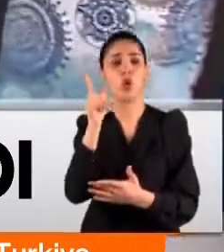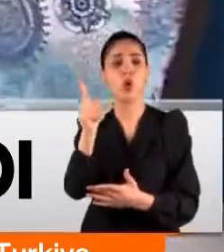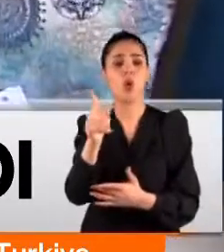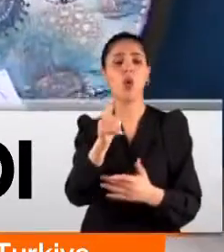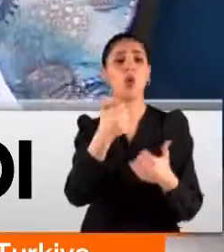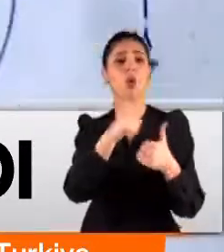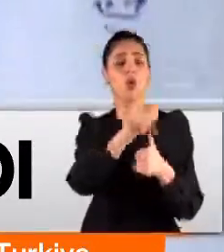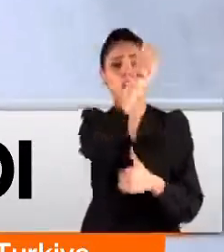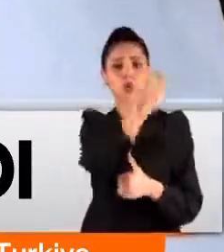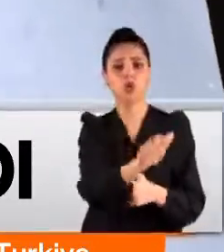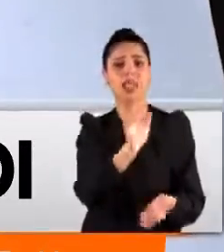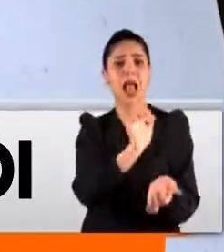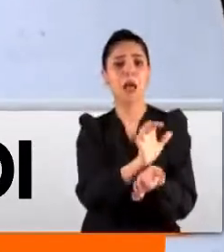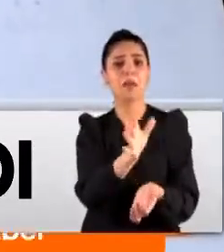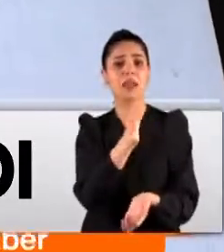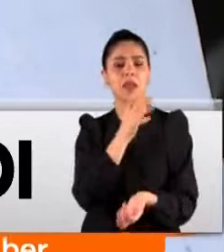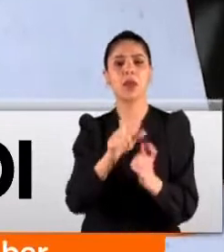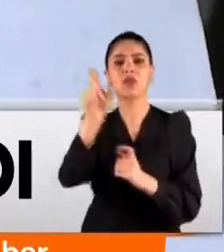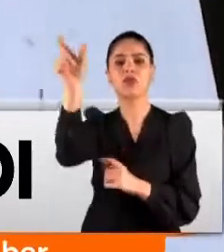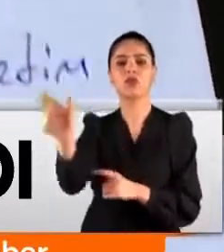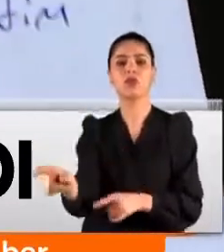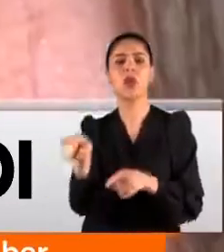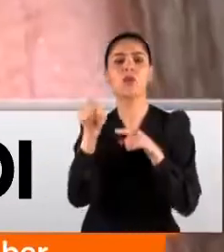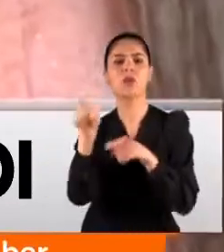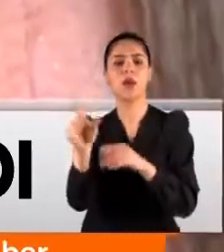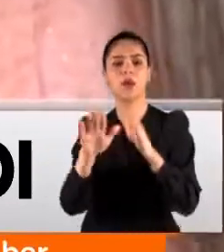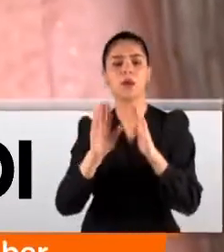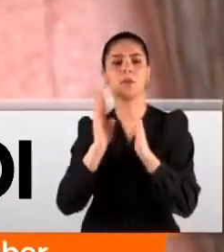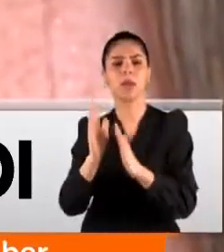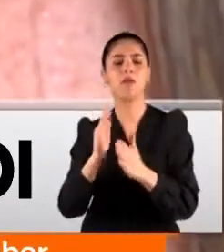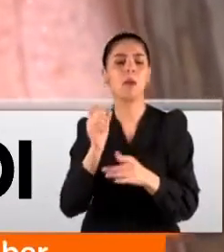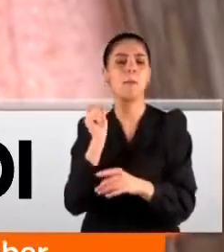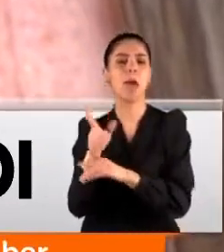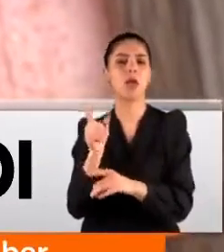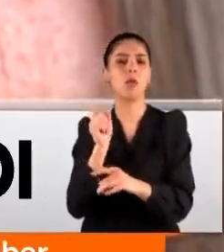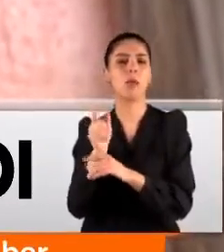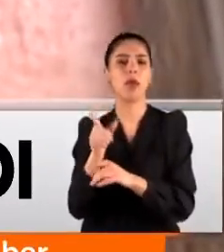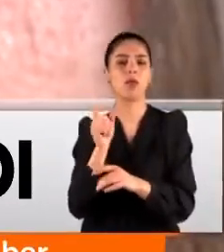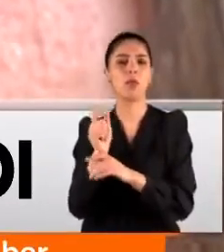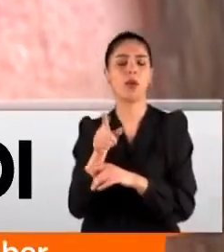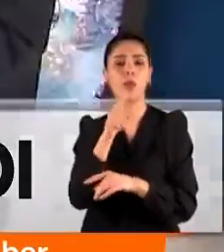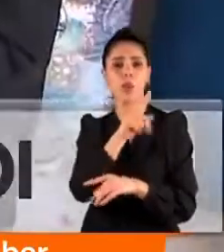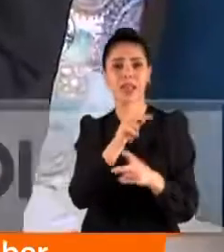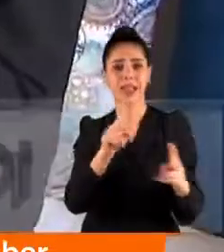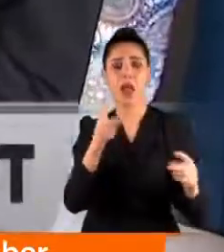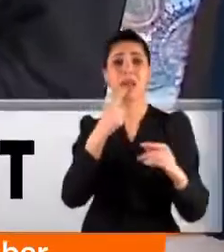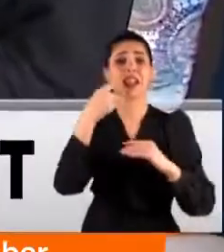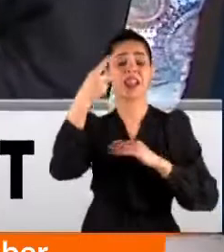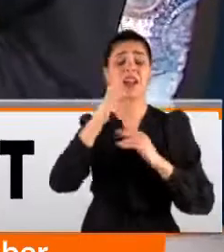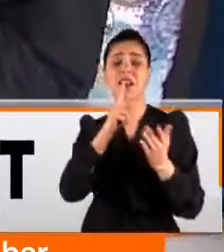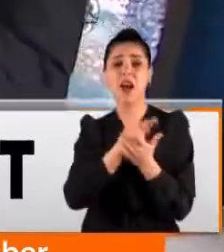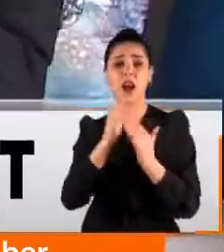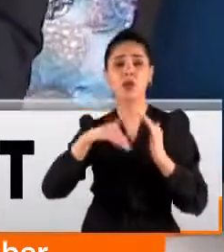sözü koca hapisteyken bile şu an rahat bırakmadı ona mektup gönderdi İşte o tahliye kararının